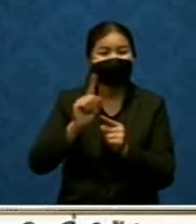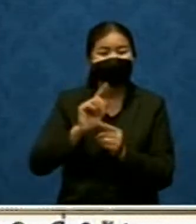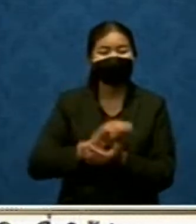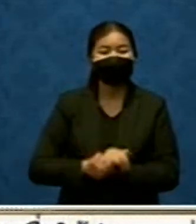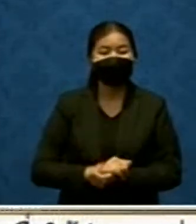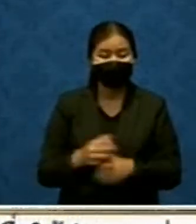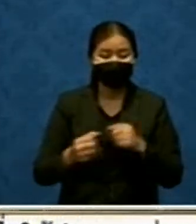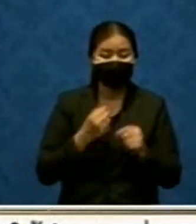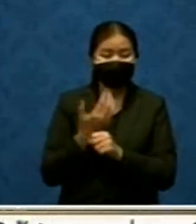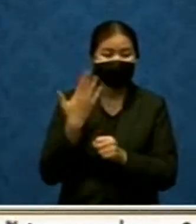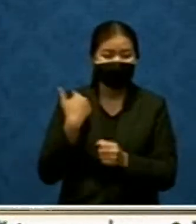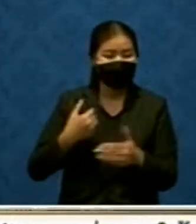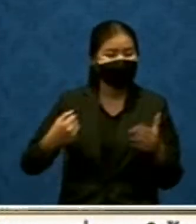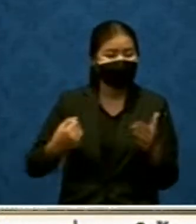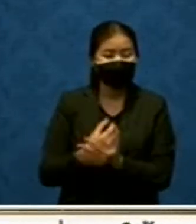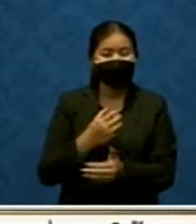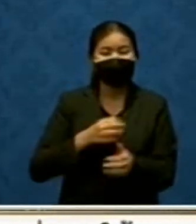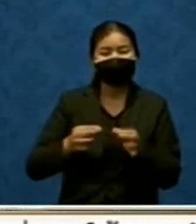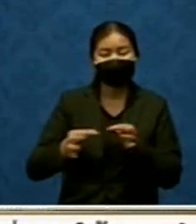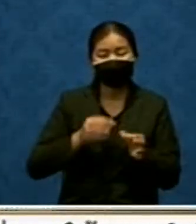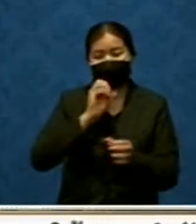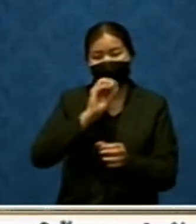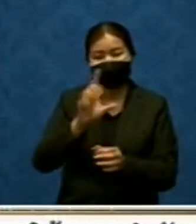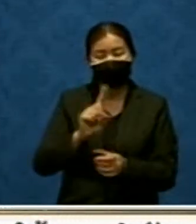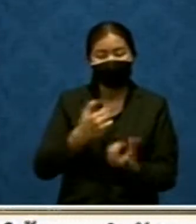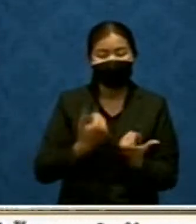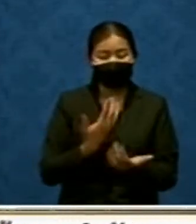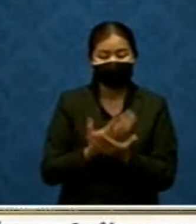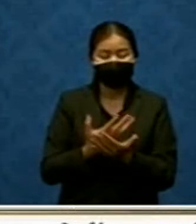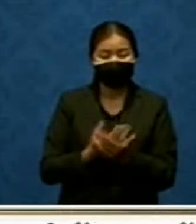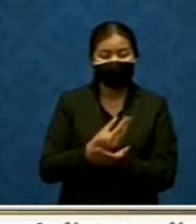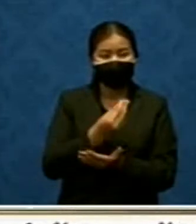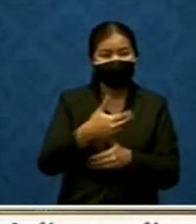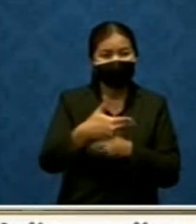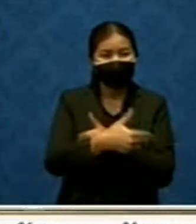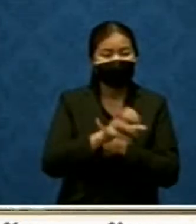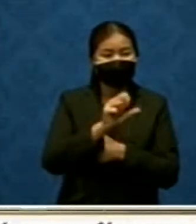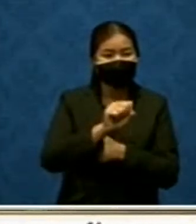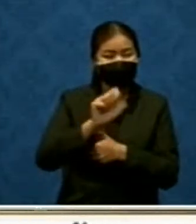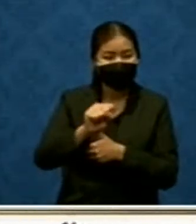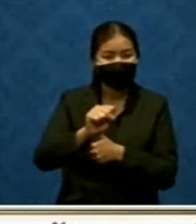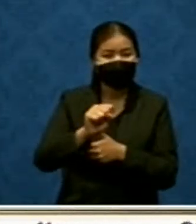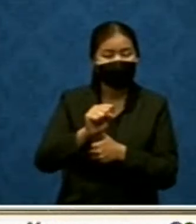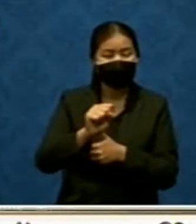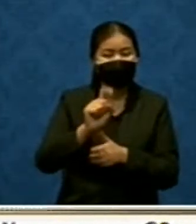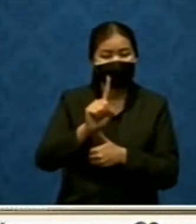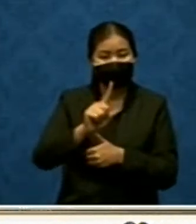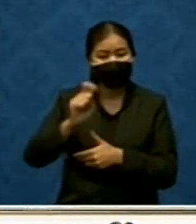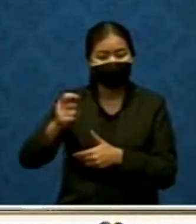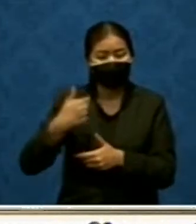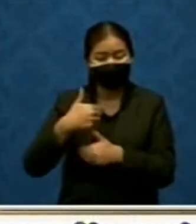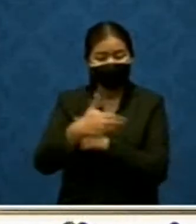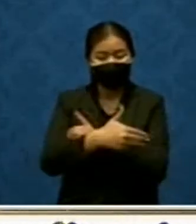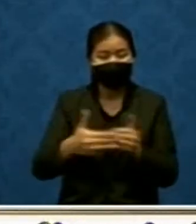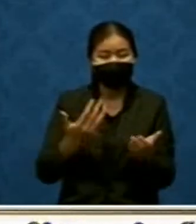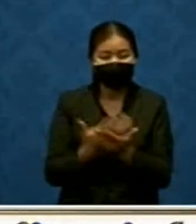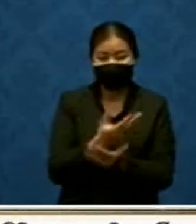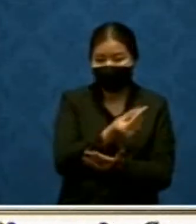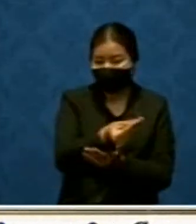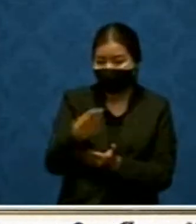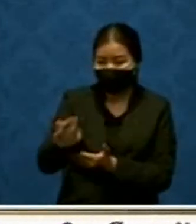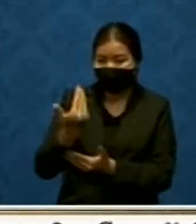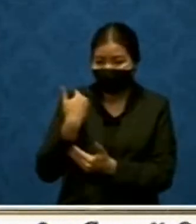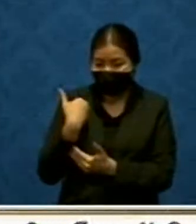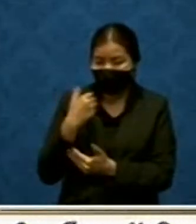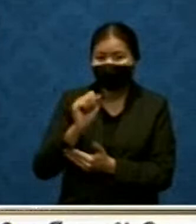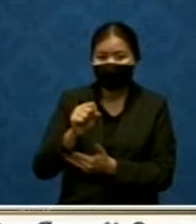ัไม่ไดอธิบายบอก แก่ิก็อยู่ในห้ 2 สน แลว 1 อ ใน สภาไม่อยู่จริหอเปล่า แบส่